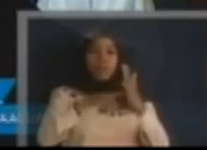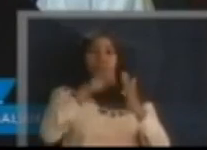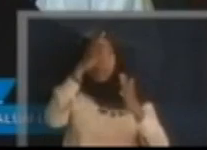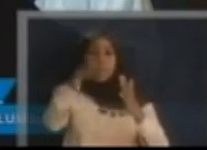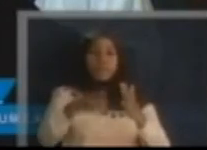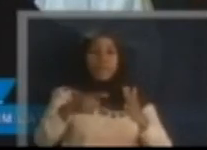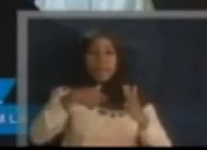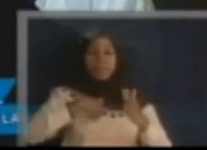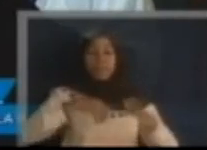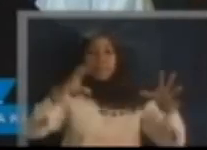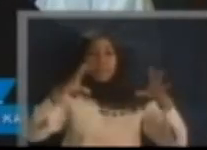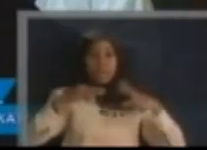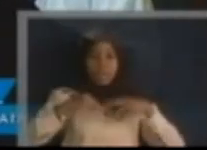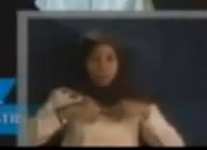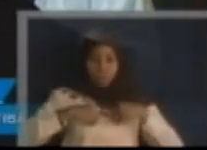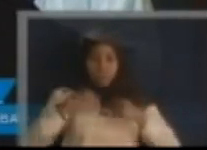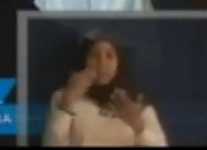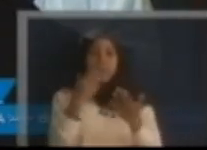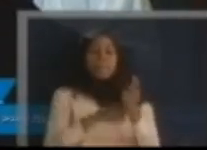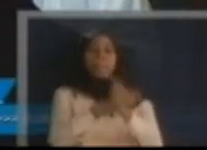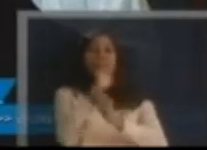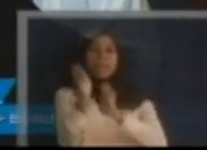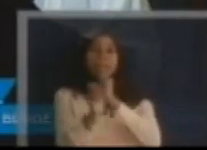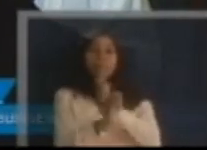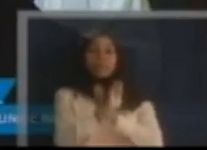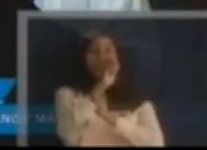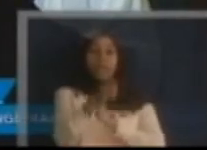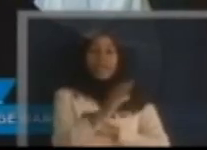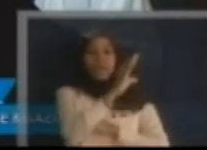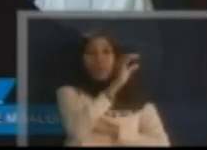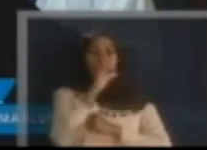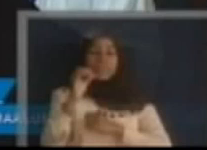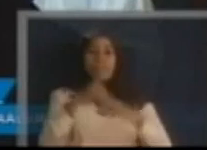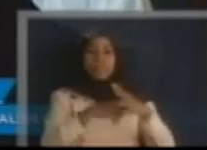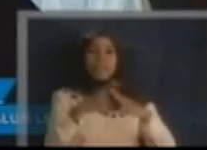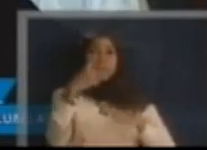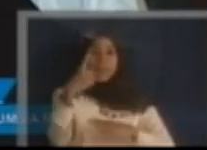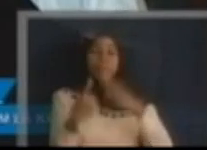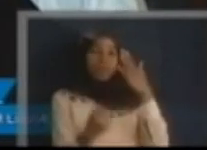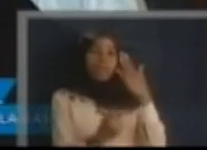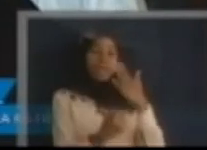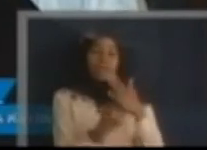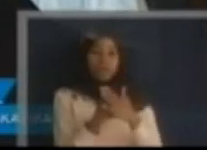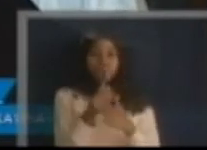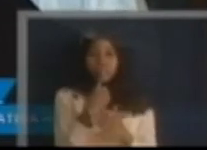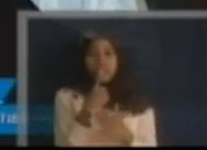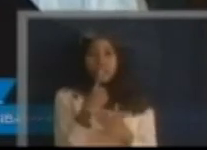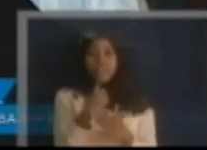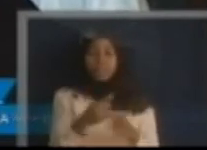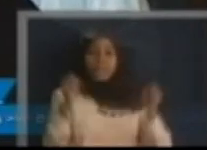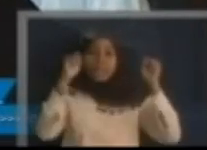kwa 100% ya marekebisho ambayo yanatolewa. Kuna hoja ya kwamba tupate mapumziko